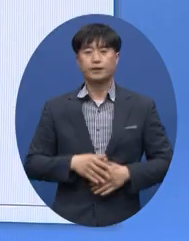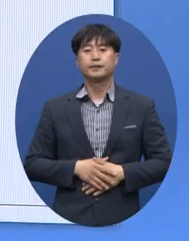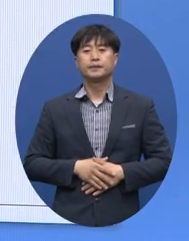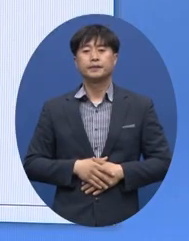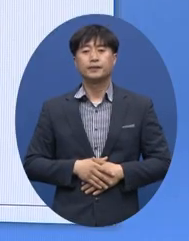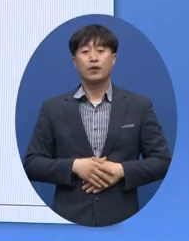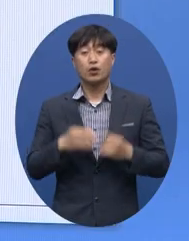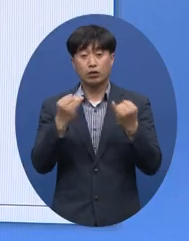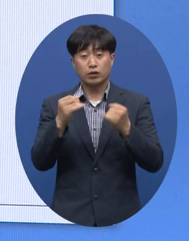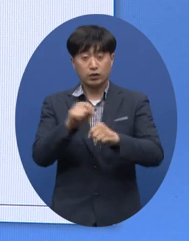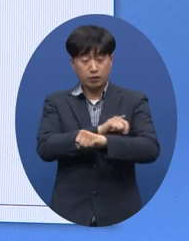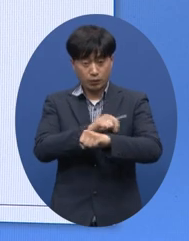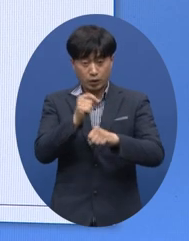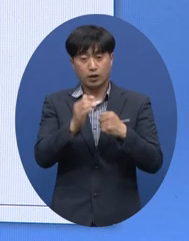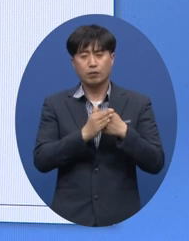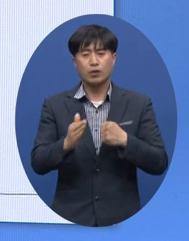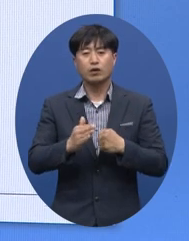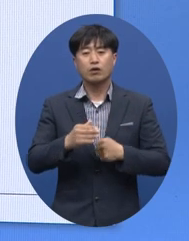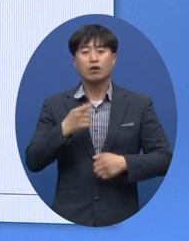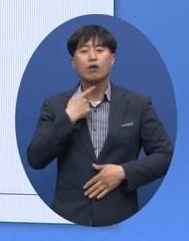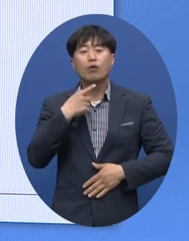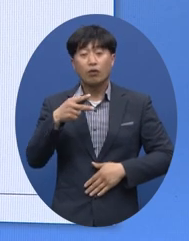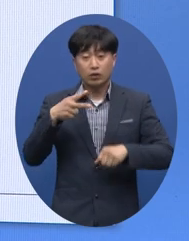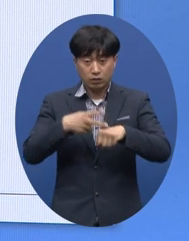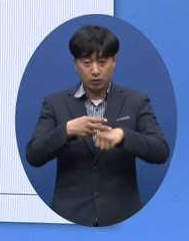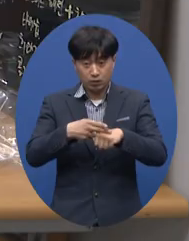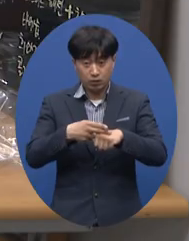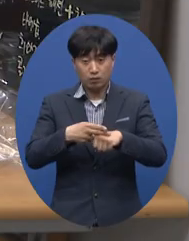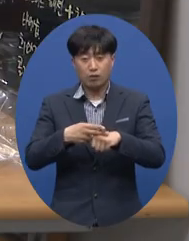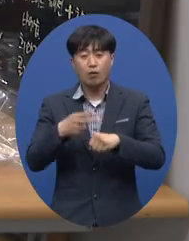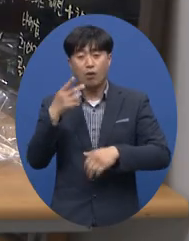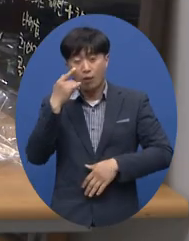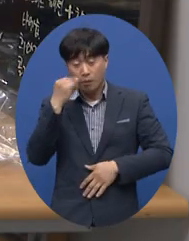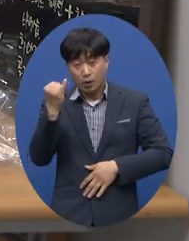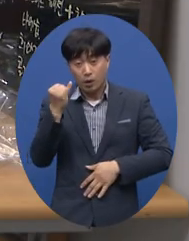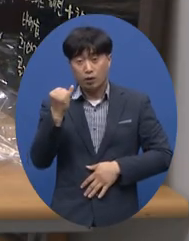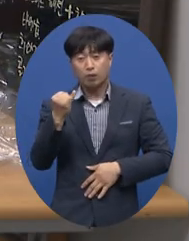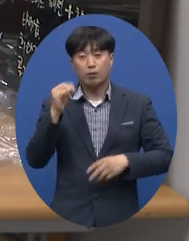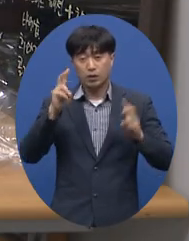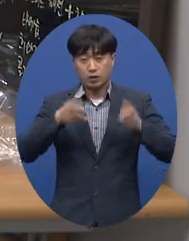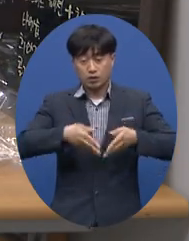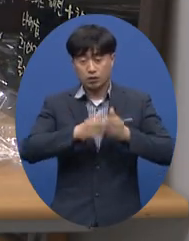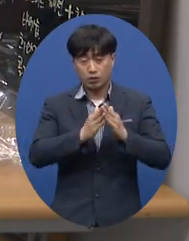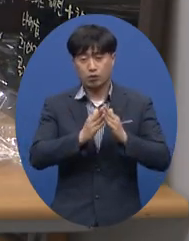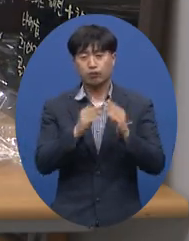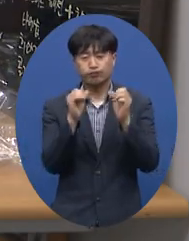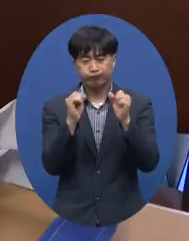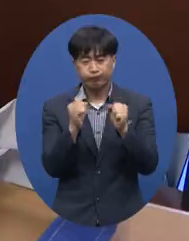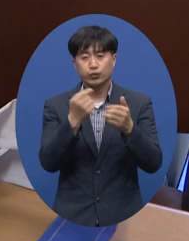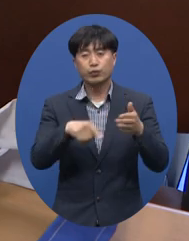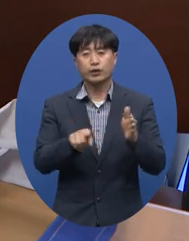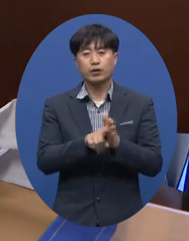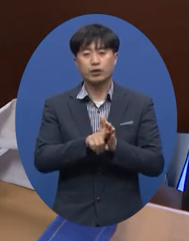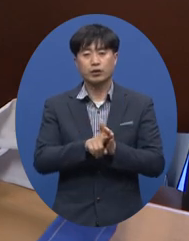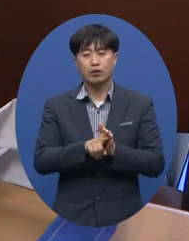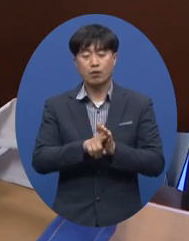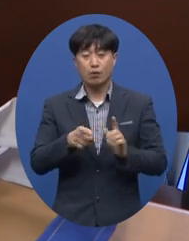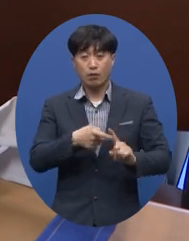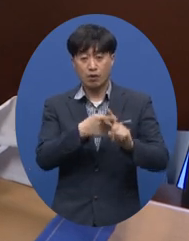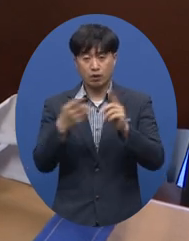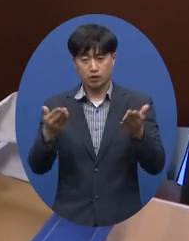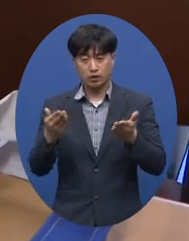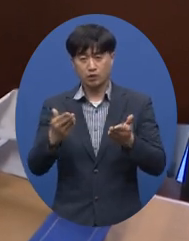있습니다. 여성에 특화된 만큼 경력 단절 여성이나 주부도 쉽게 창업 생태계에 정착할 수 있게 관련 연구와 조사